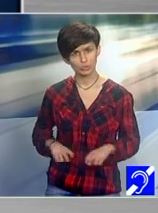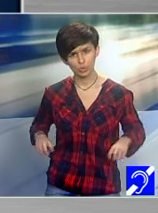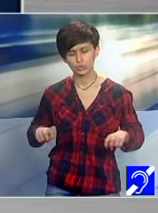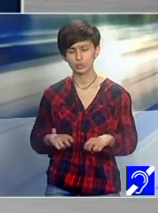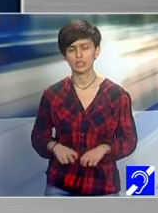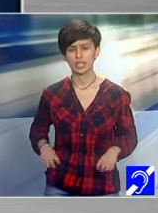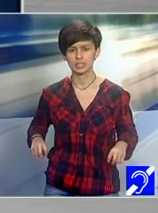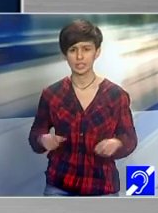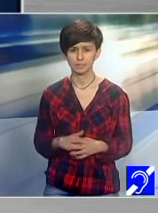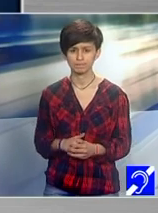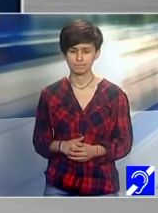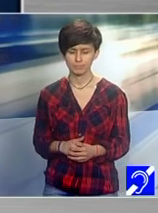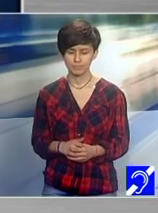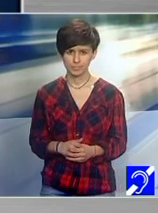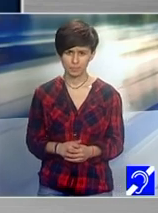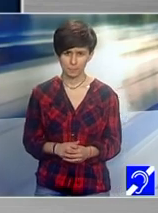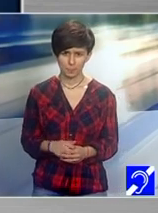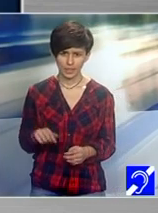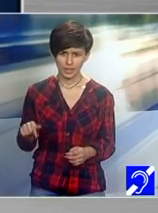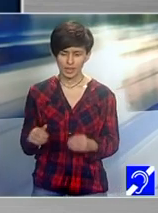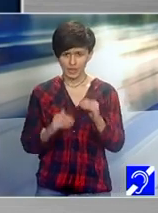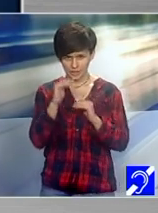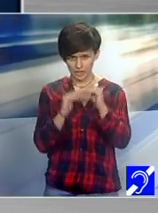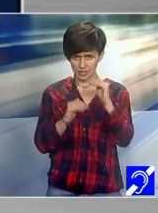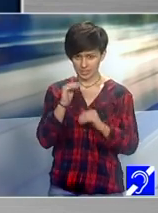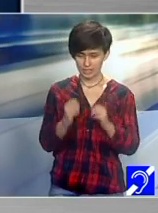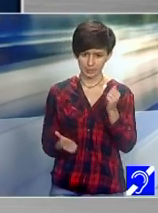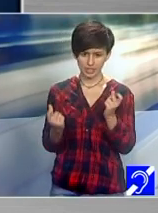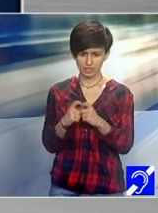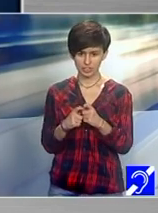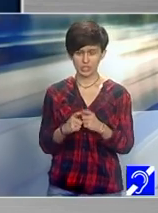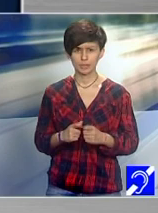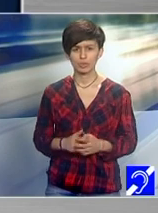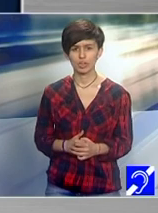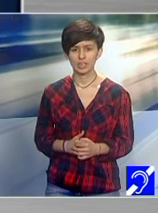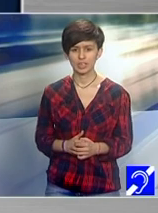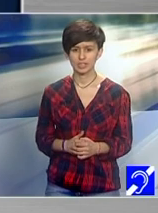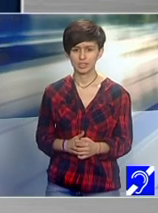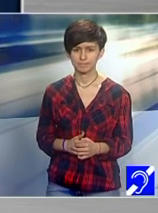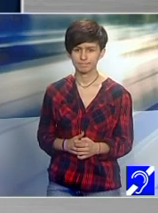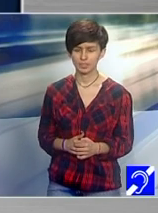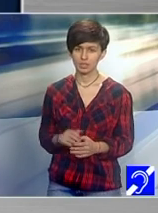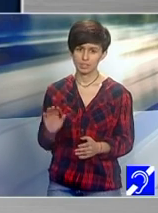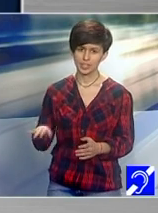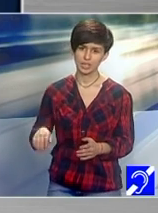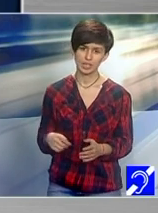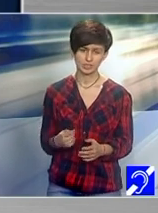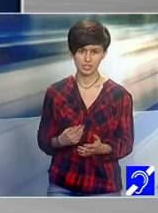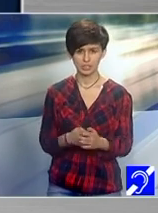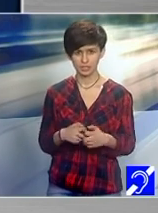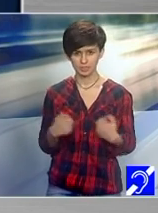a fi plătiți. Practic, acele dezechilibre, acele blocări, îi lasă pe ei fără bani, pentru că ei, din cauza